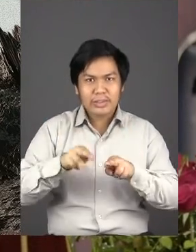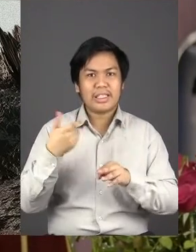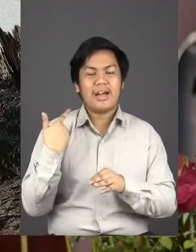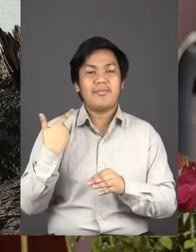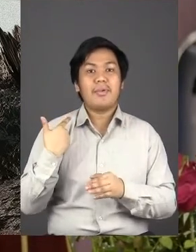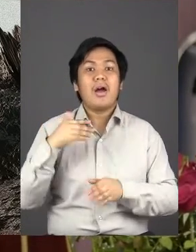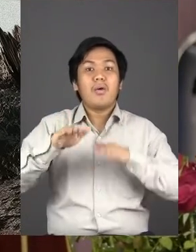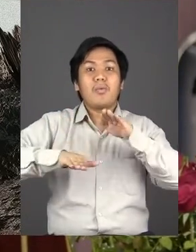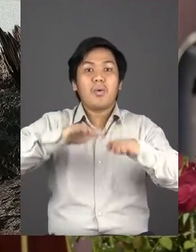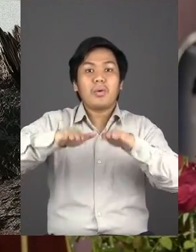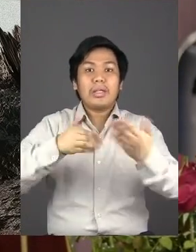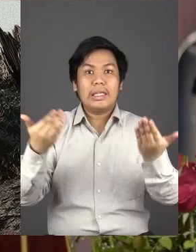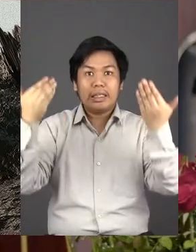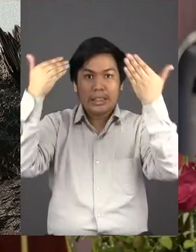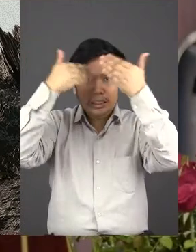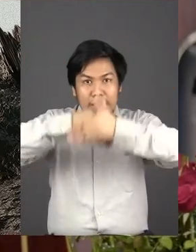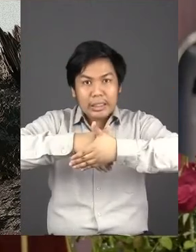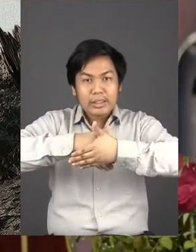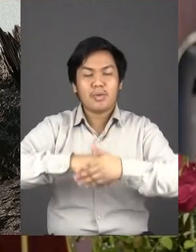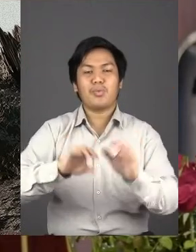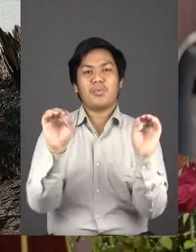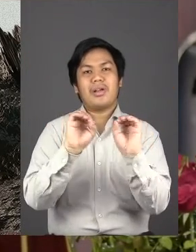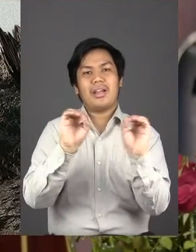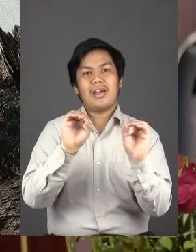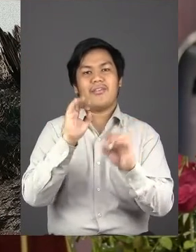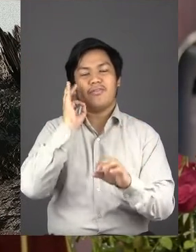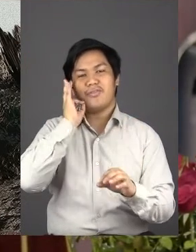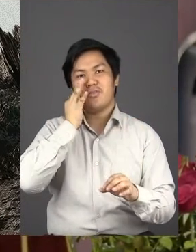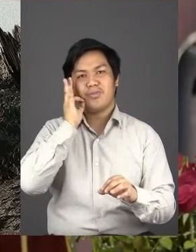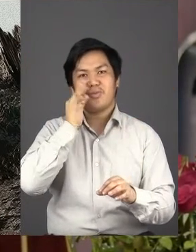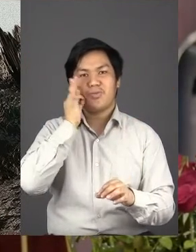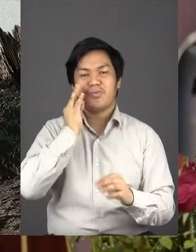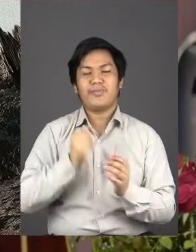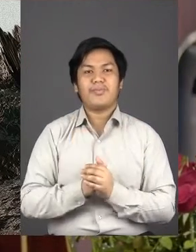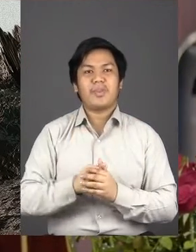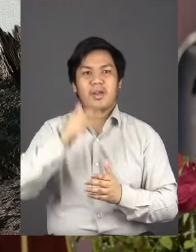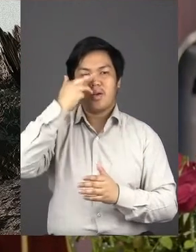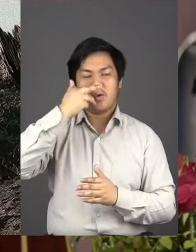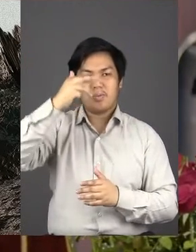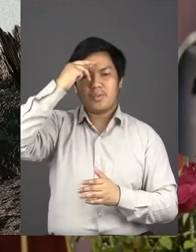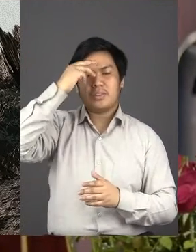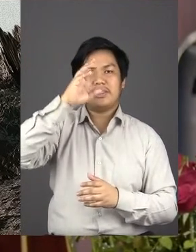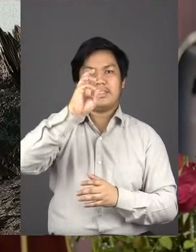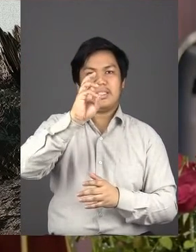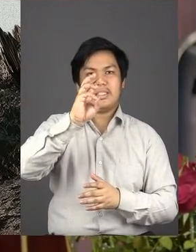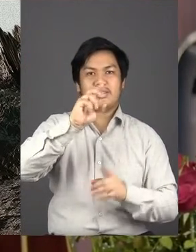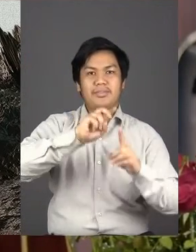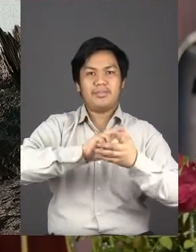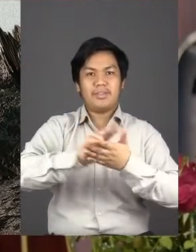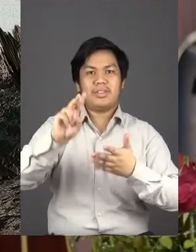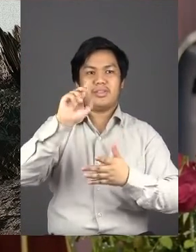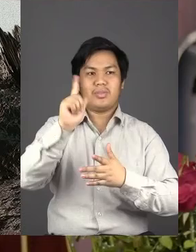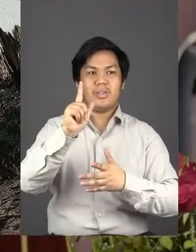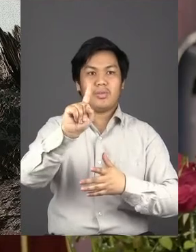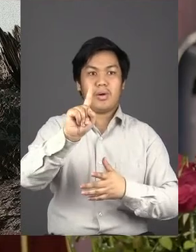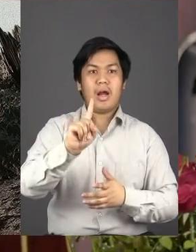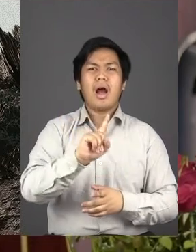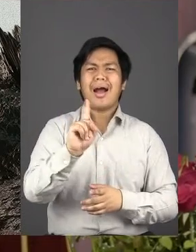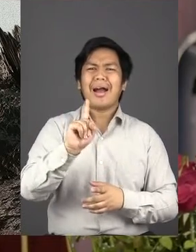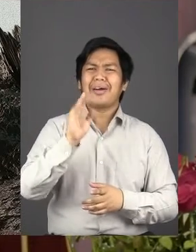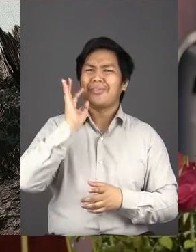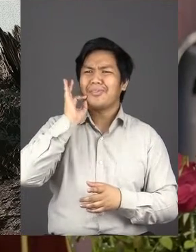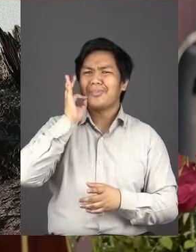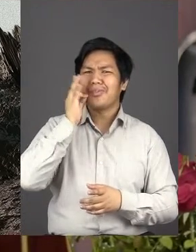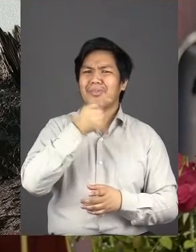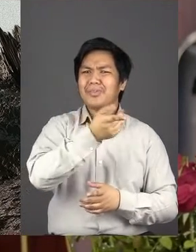sa kadiliman ay unfruitful. Romans 6:21, ang sabi ni Pablo doon, but what fruit were you getting at the